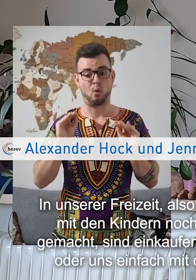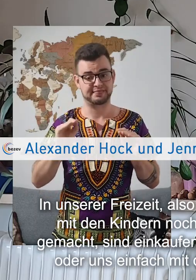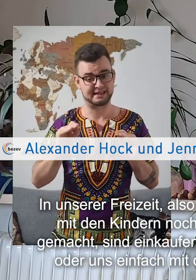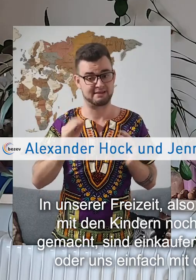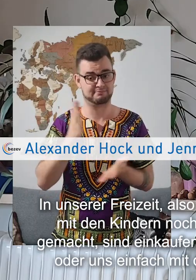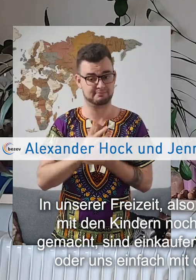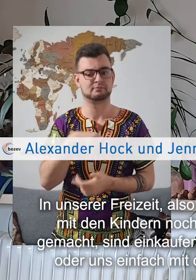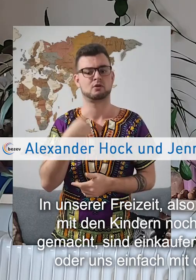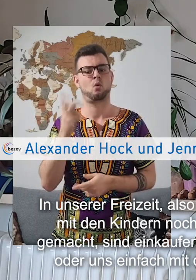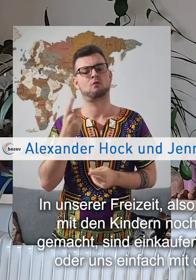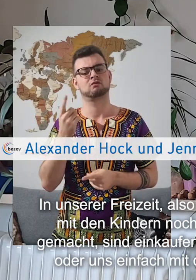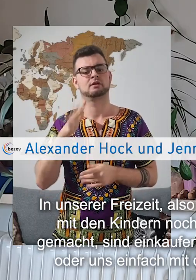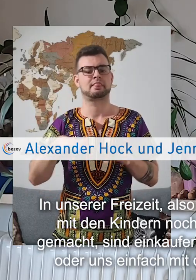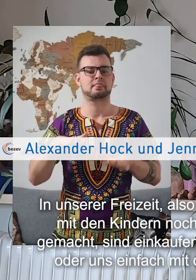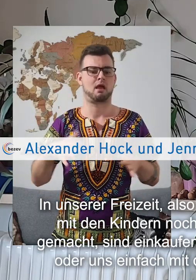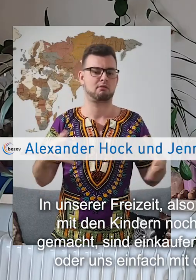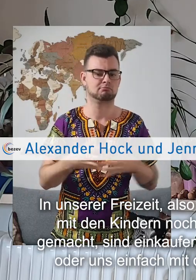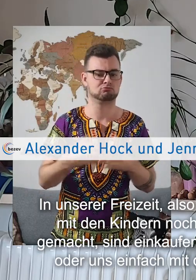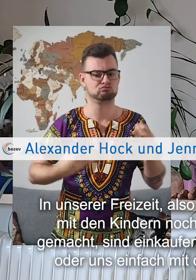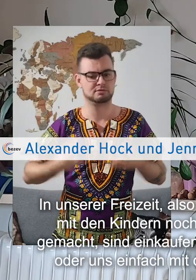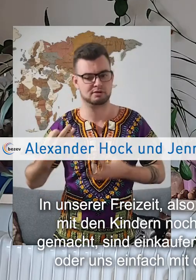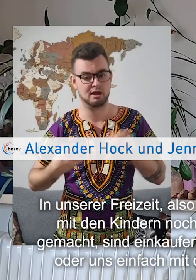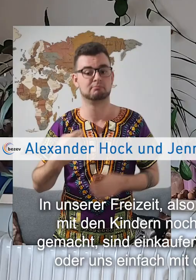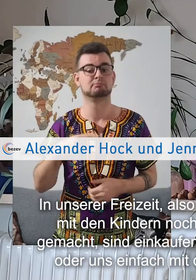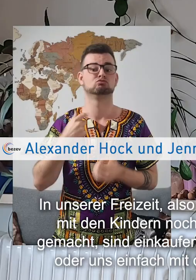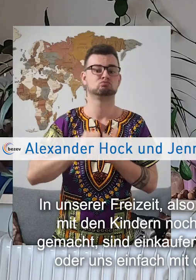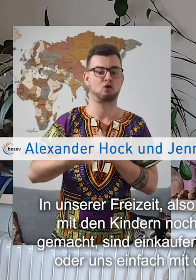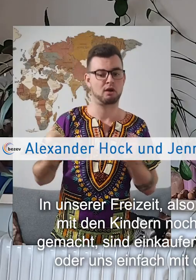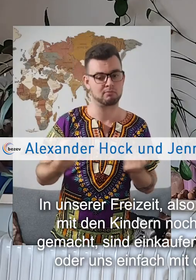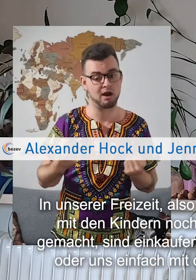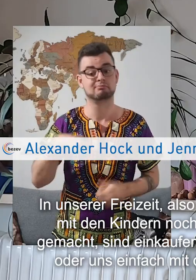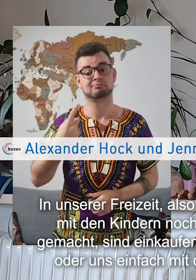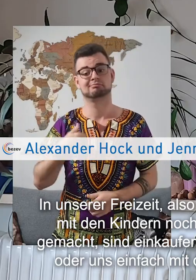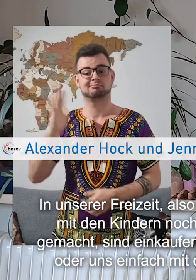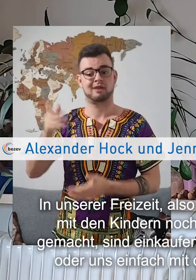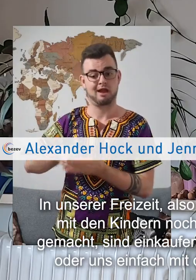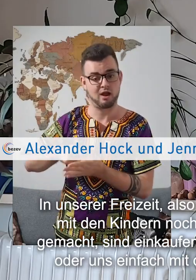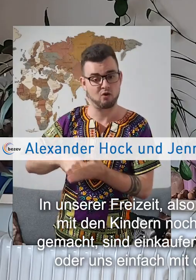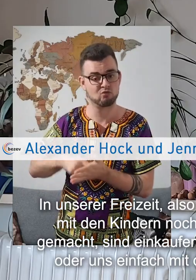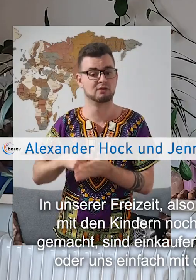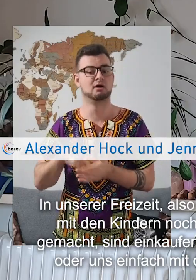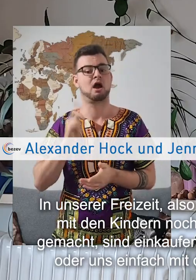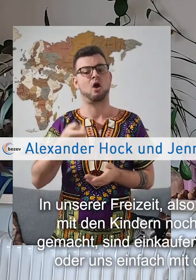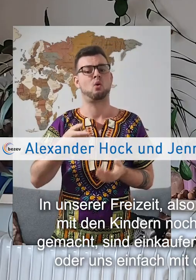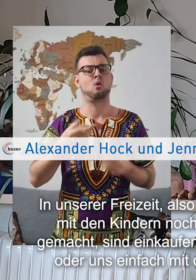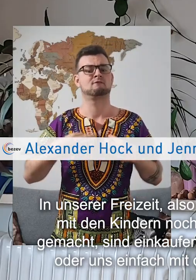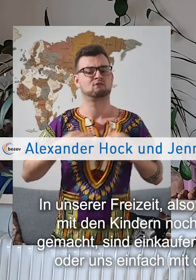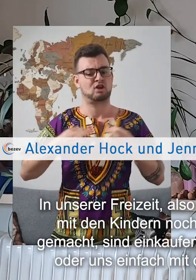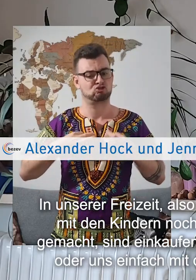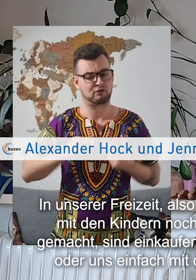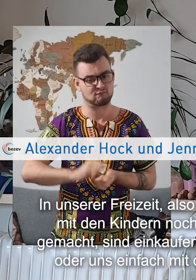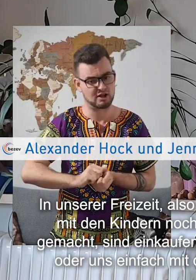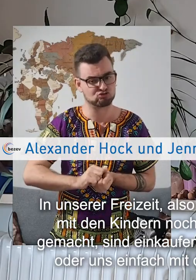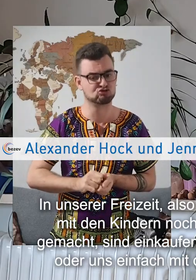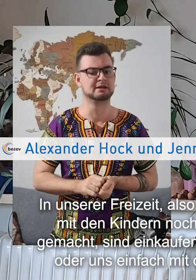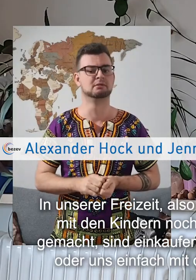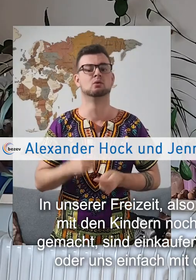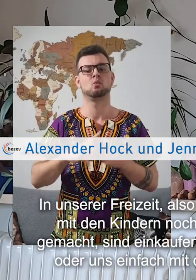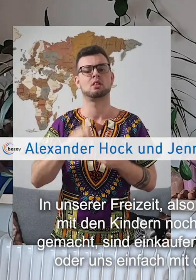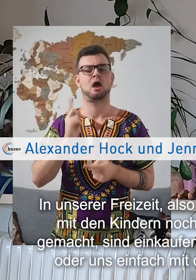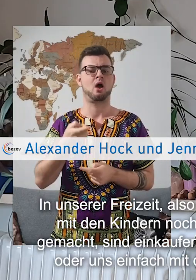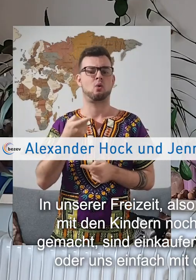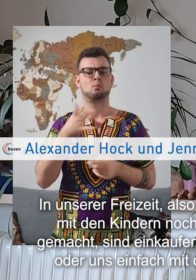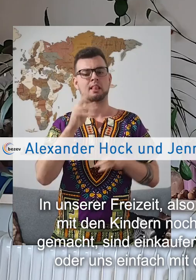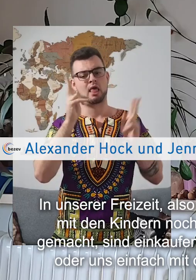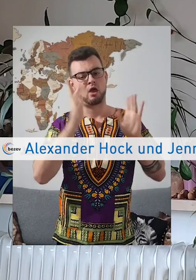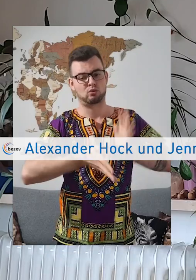oft mit den Kindern noch weiter beschäftigt oder haben Sport gemacht, sind einkaufen gegangen, haben Wäsche gewaschen und uns einfach mit den anderen Lehrkräften